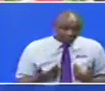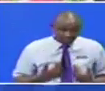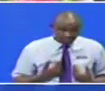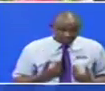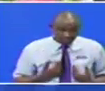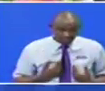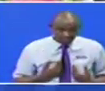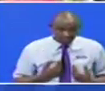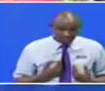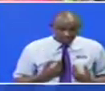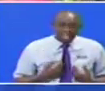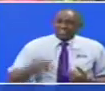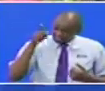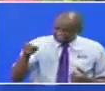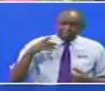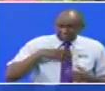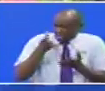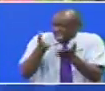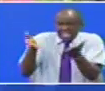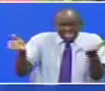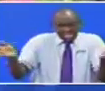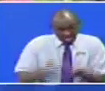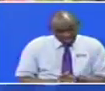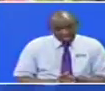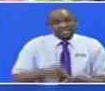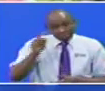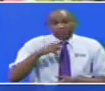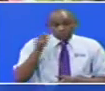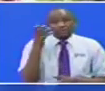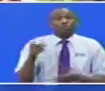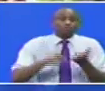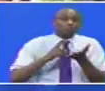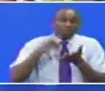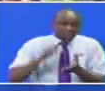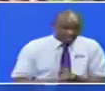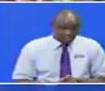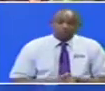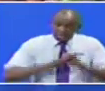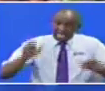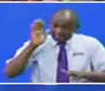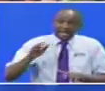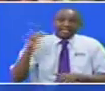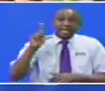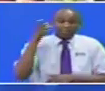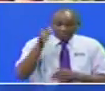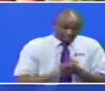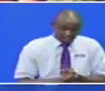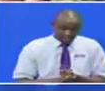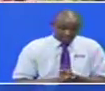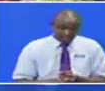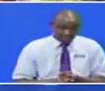Na hawa wenzetu hapa, walienda kuwa mzungu kwa shamba yako huko Laikipia, ili na ito